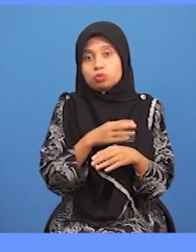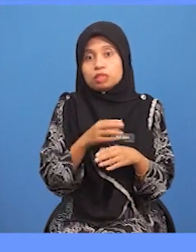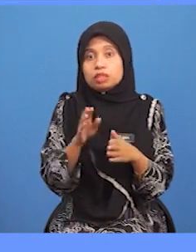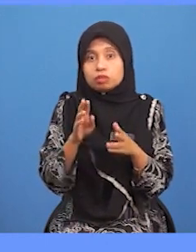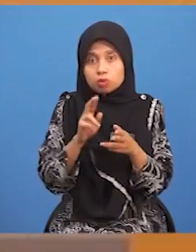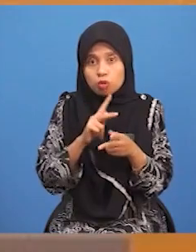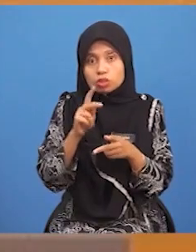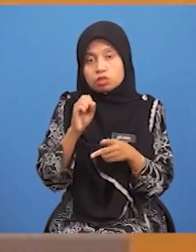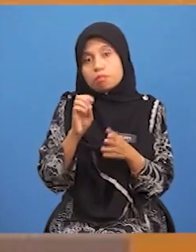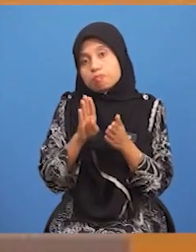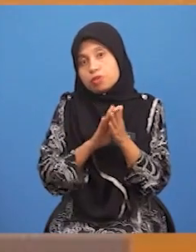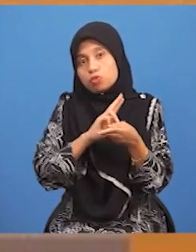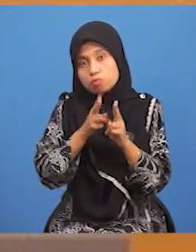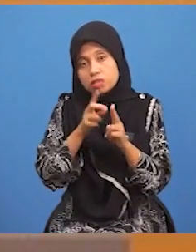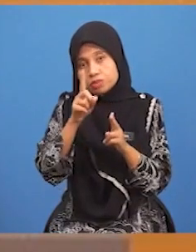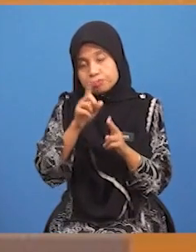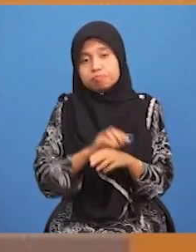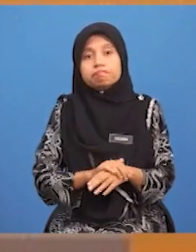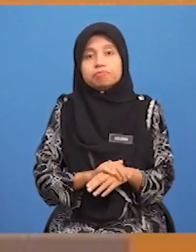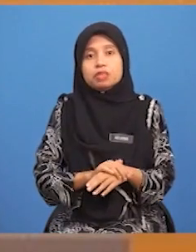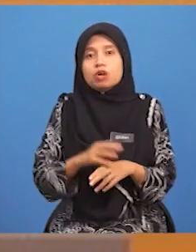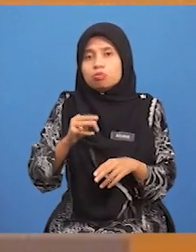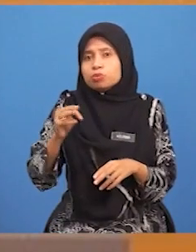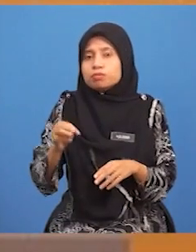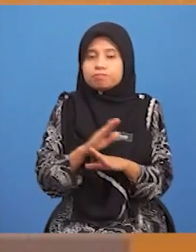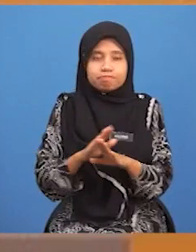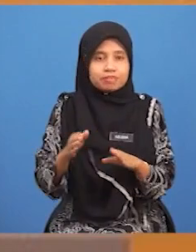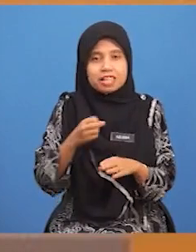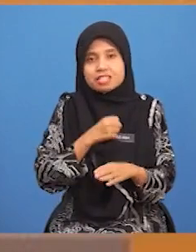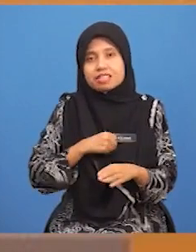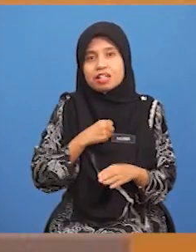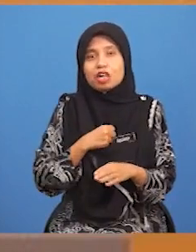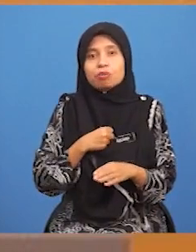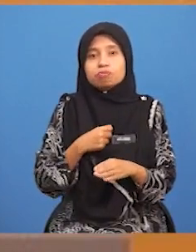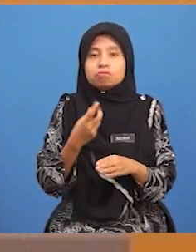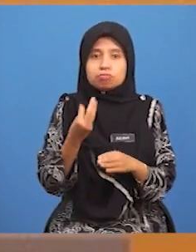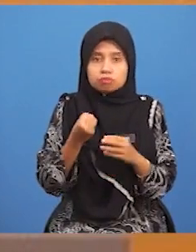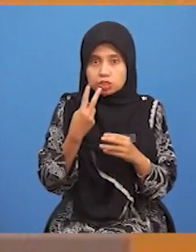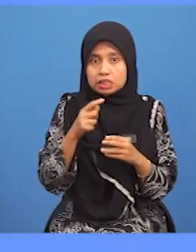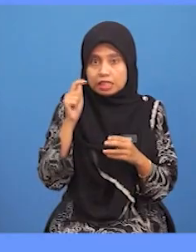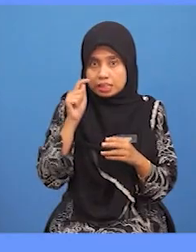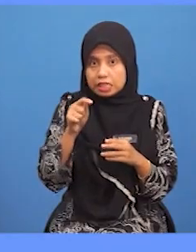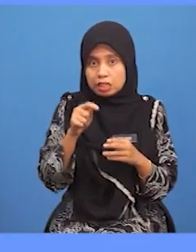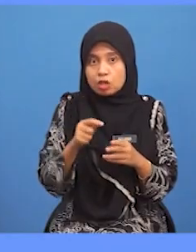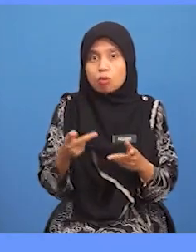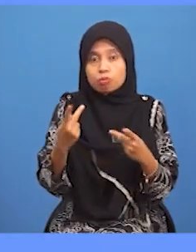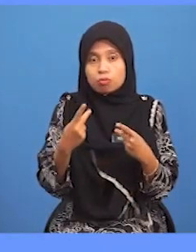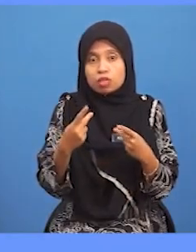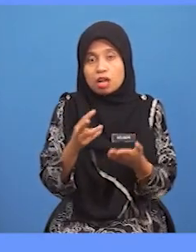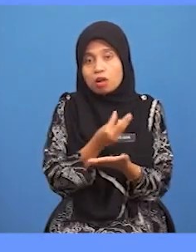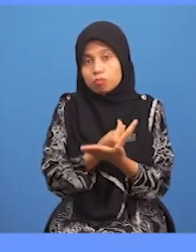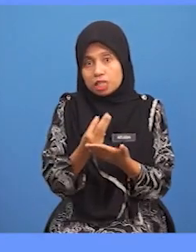seunit. Cikgu pasti murid-murid sudah tidak sabar untuk mengira titik pulang modal, bukan? Mari